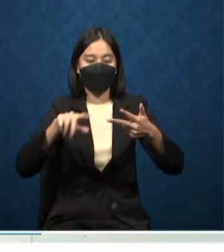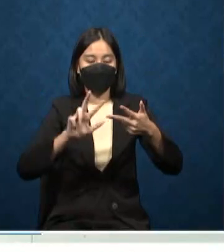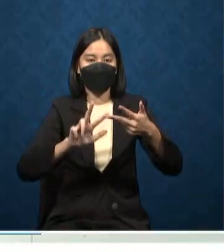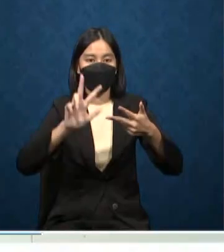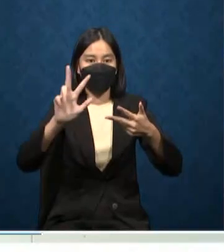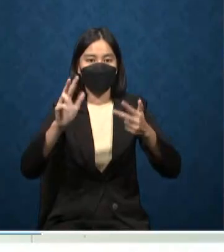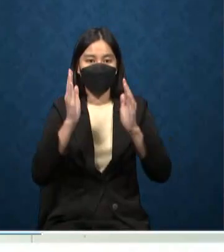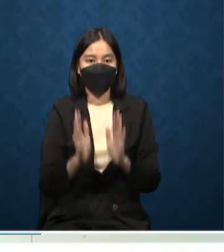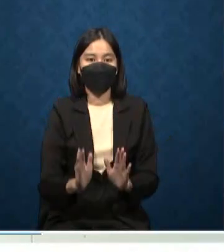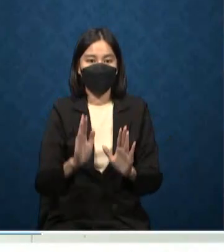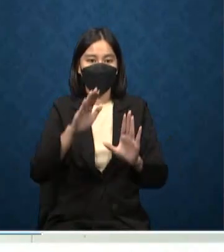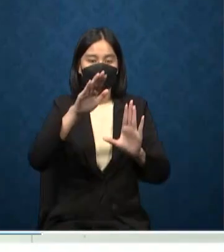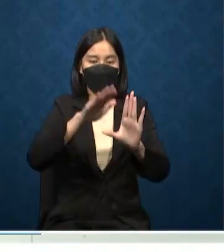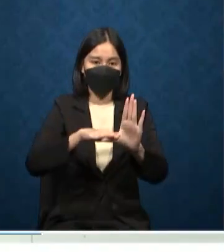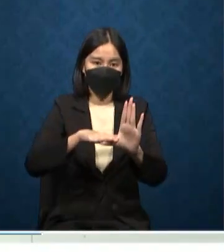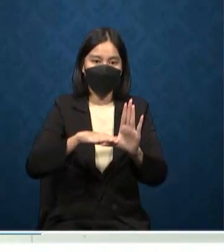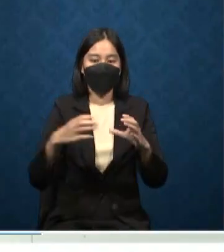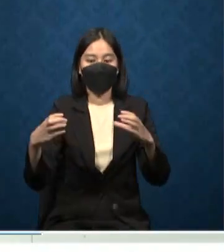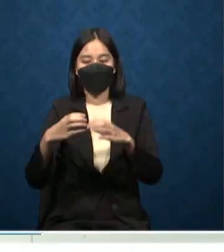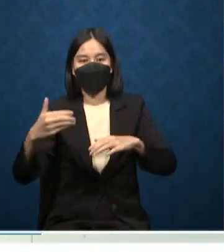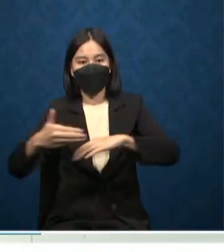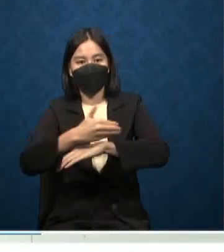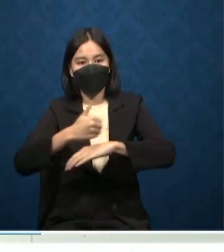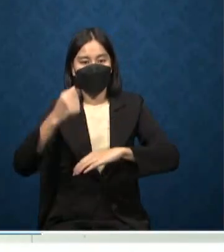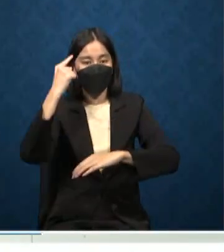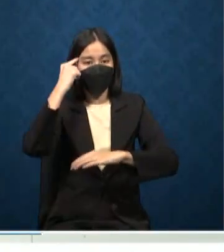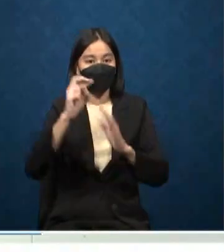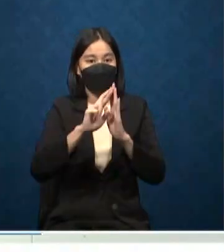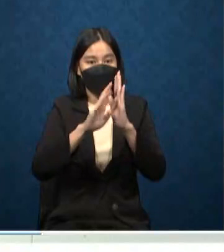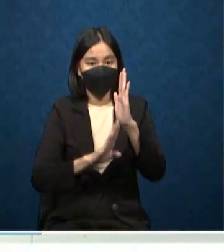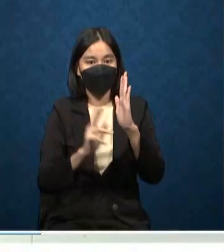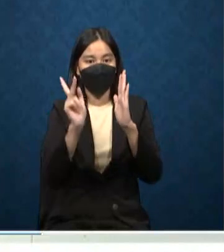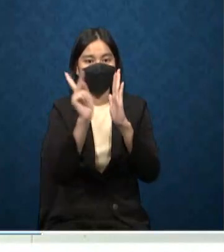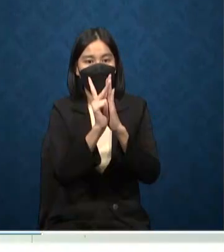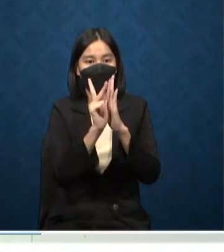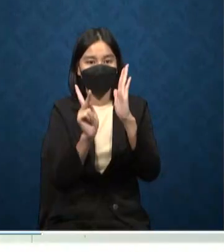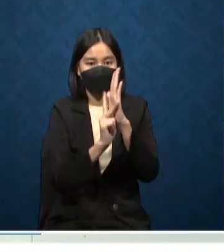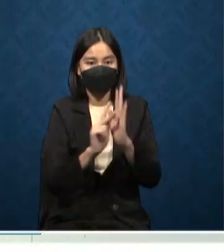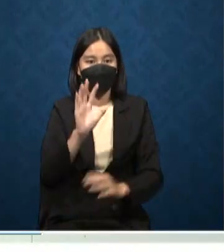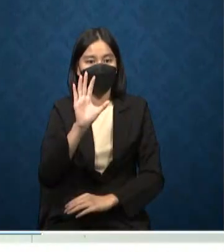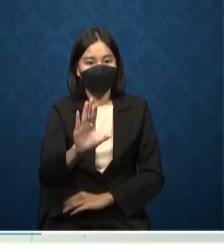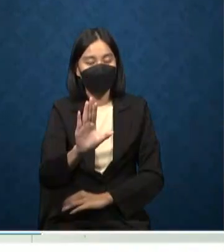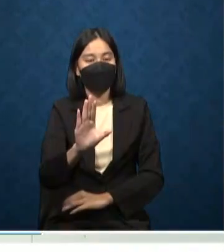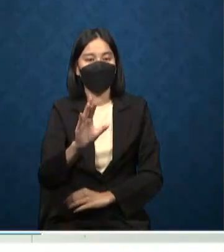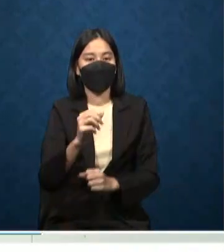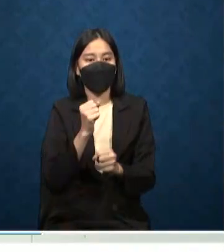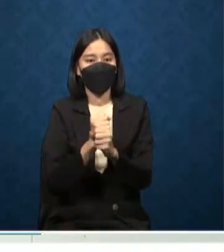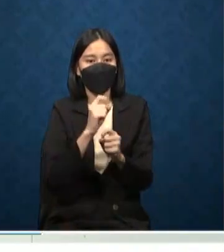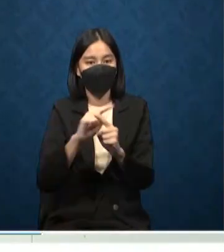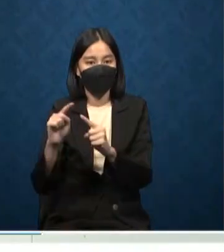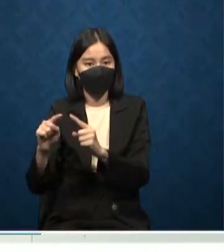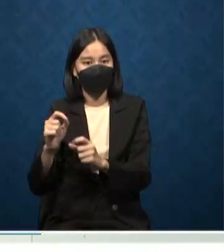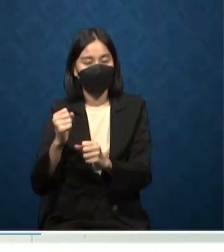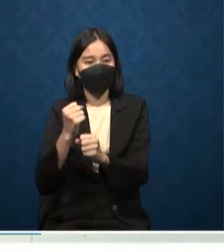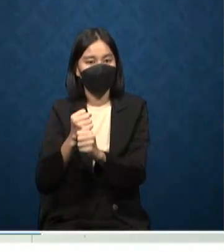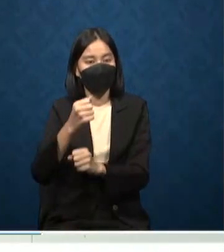สมัครรับเลือกตั้งและผู้สนับสนุนรู้ระเบียบข้อกฎหมายข้อห้ามข้ออนุญาตให้ปฏิบัติและ